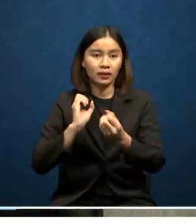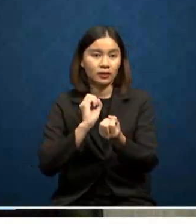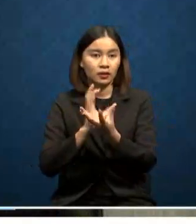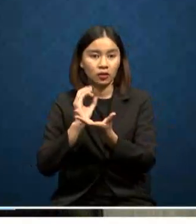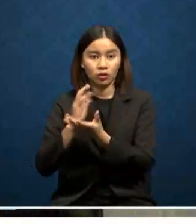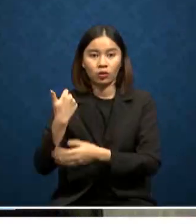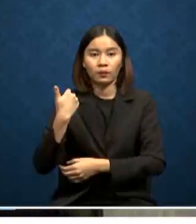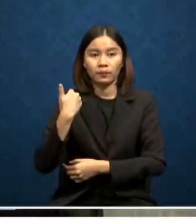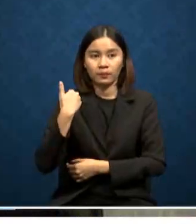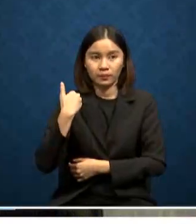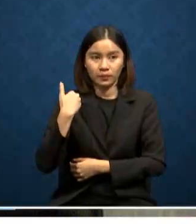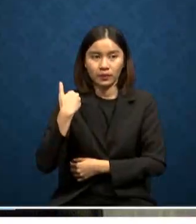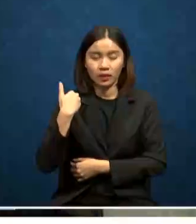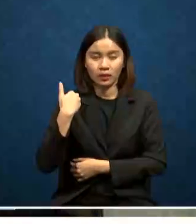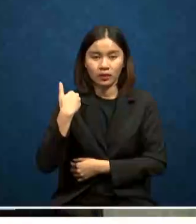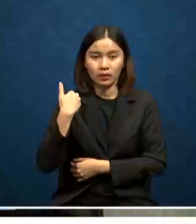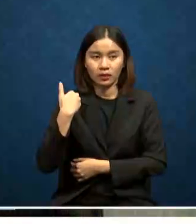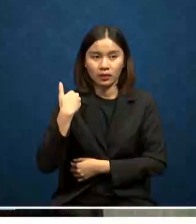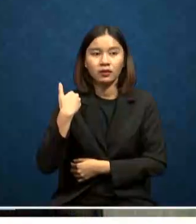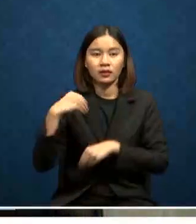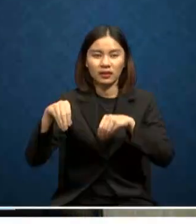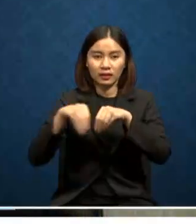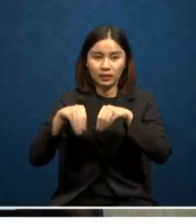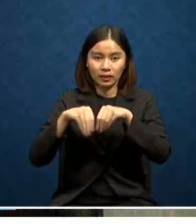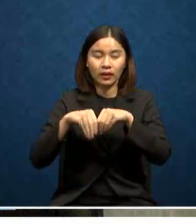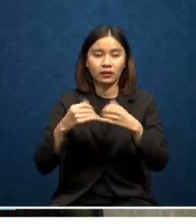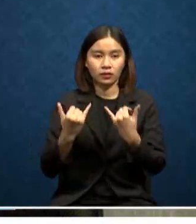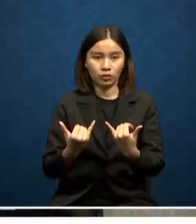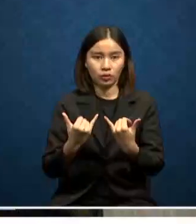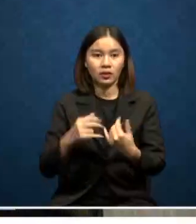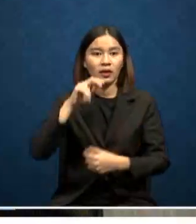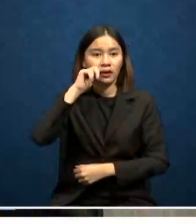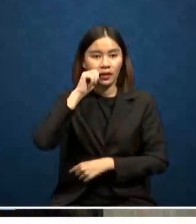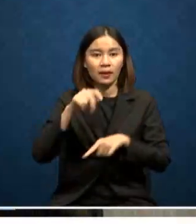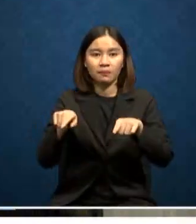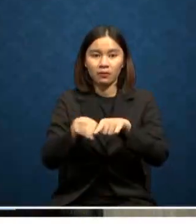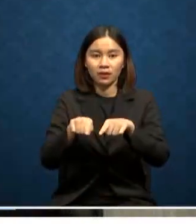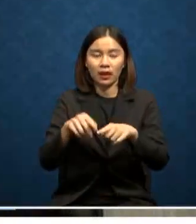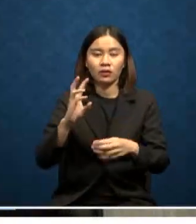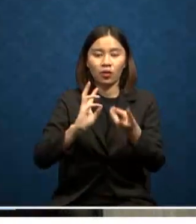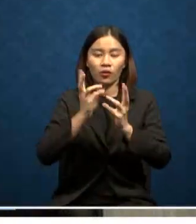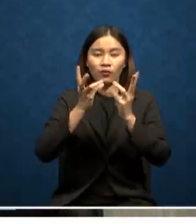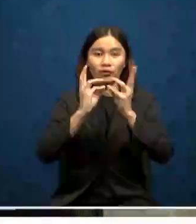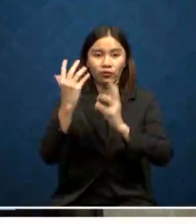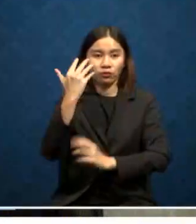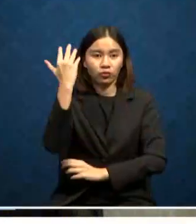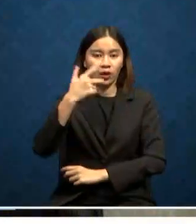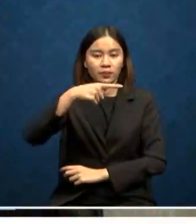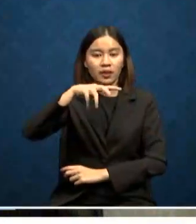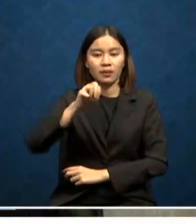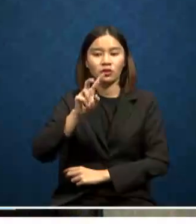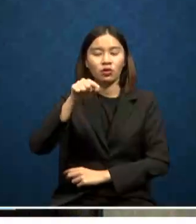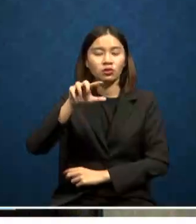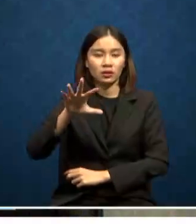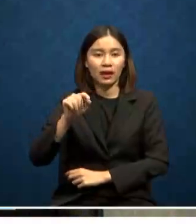าในช่วงเร็วๆนี้นะครับแล้วก็เรื่องน้ำก็เช่นเดียวกันเรื่องฝุ่นละออง PM 2.5 ต